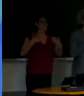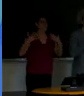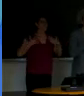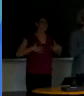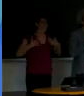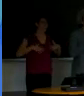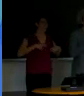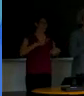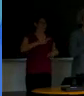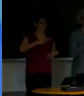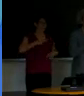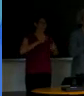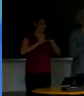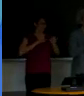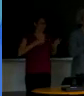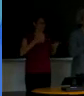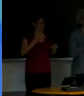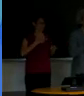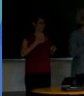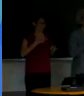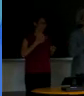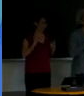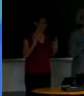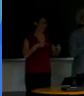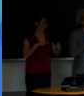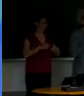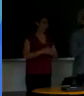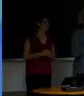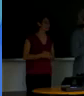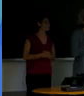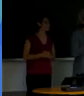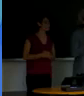no, lo rende evidente.